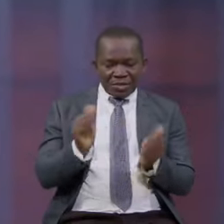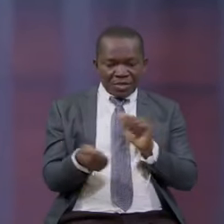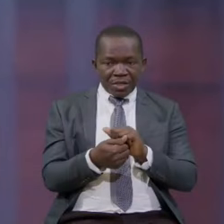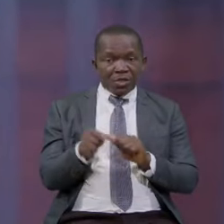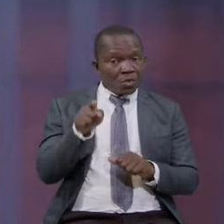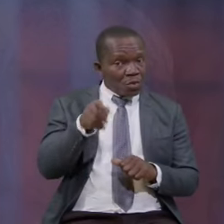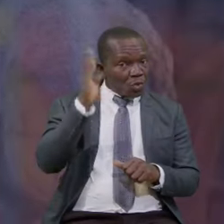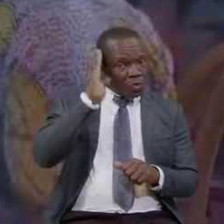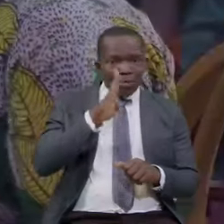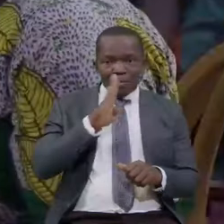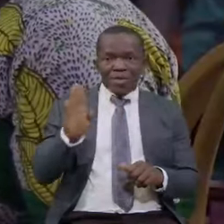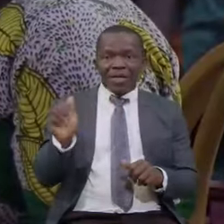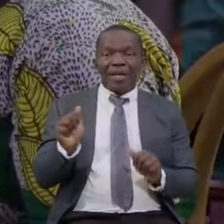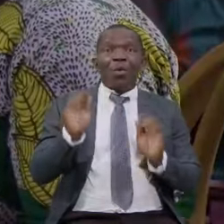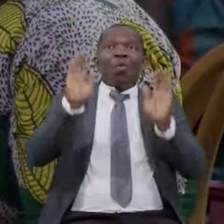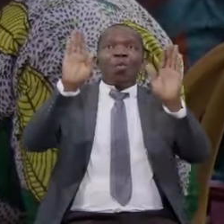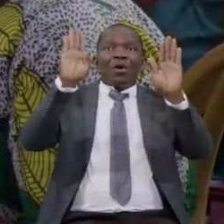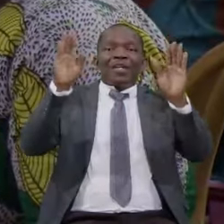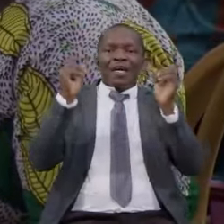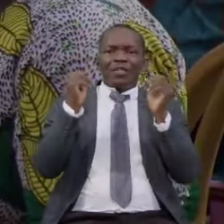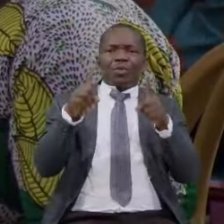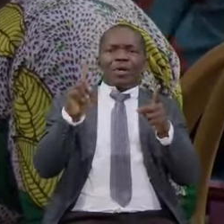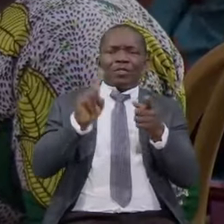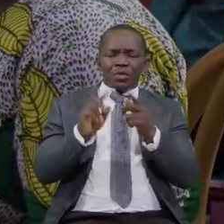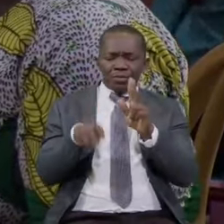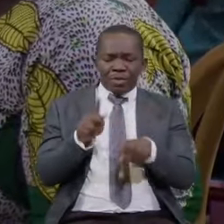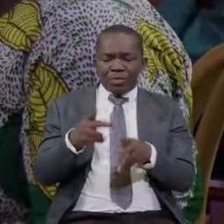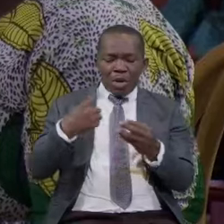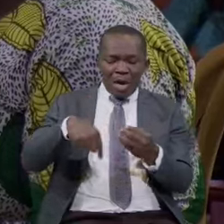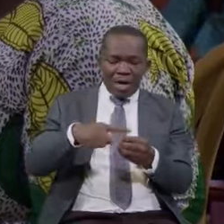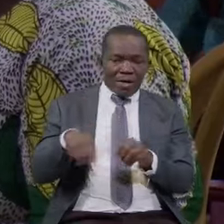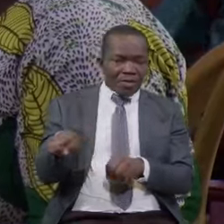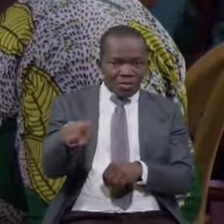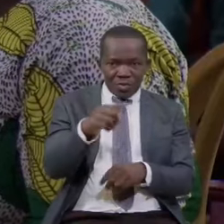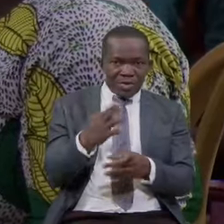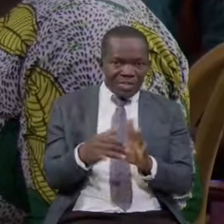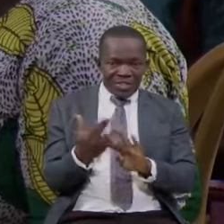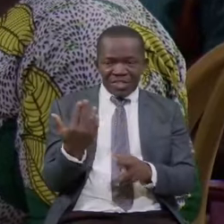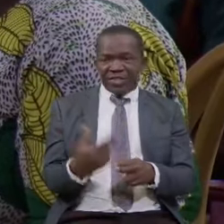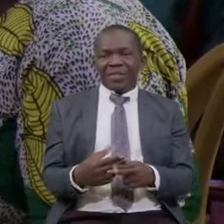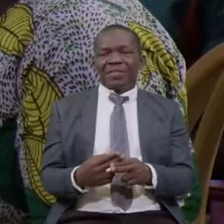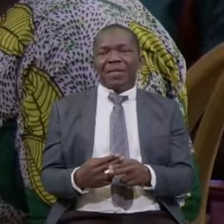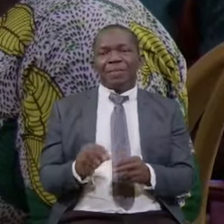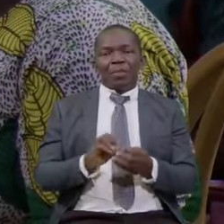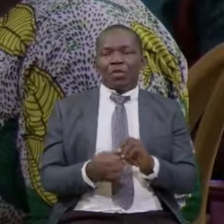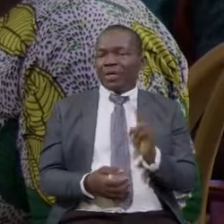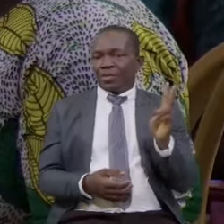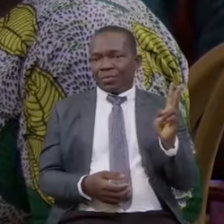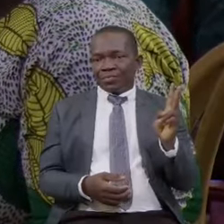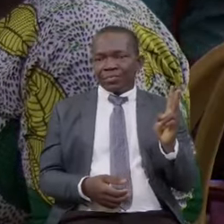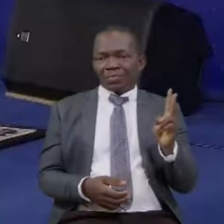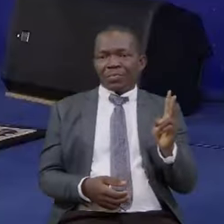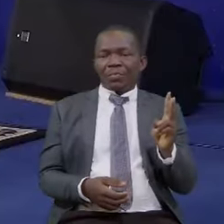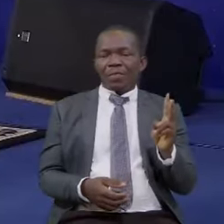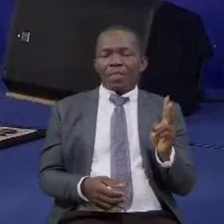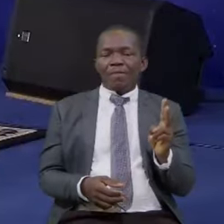un prodige pour ceux qui sont autour de toi au nom de Jésus voyons maintenant le premier point premier point maintenant